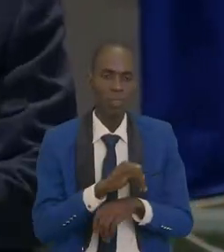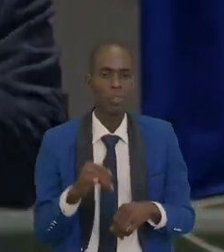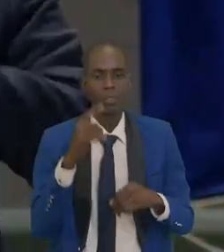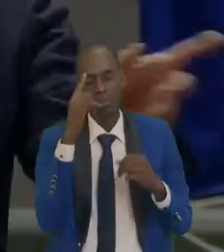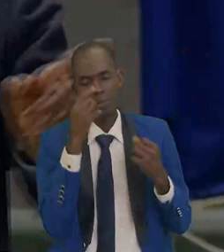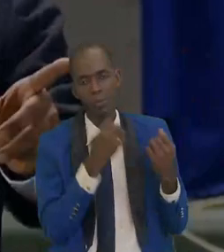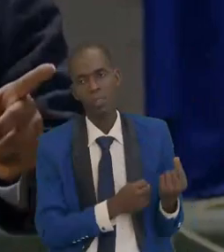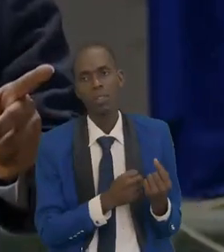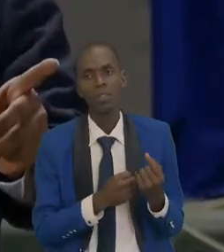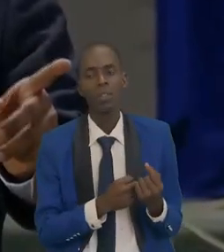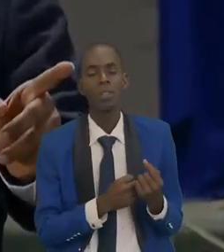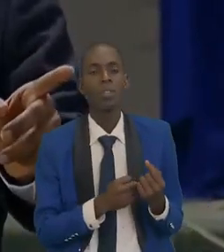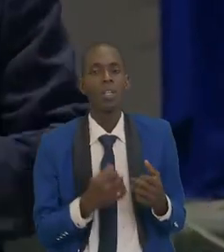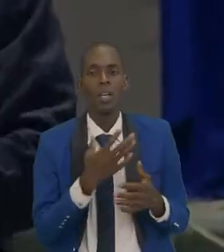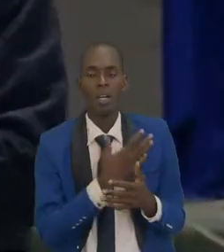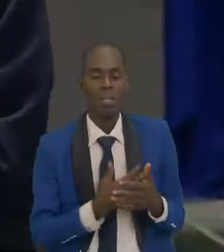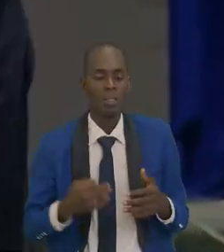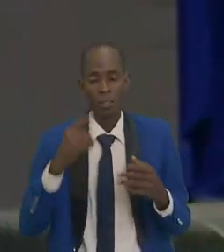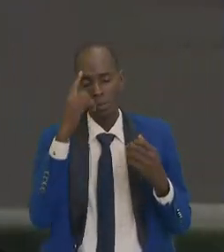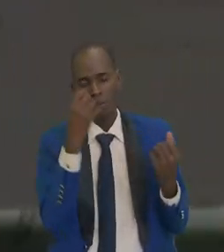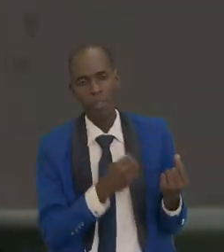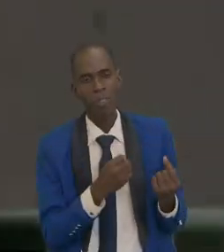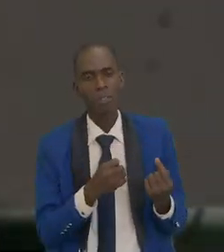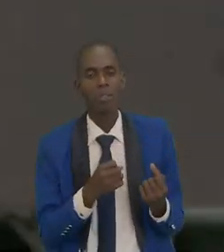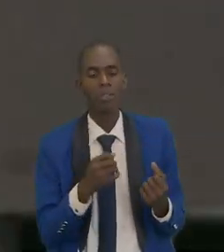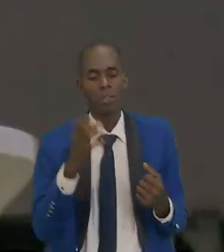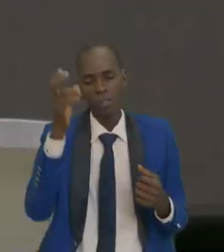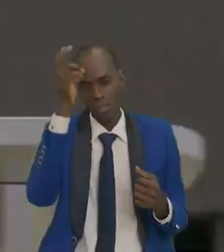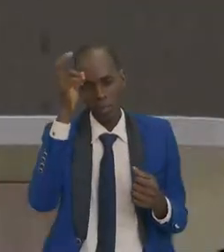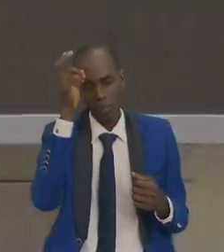la foi qui chasse les démons, la foi,